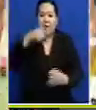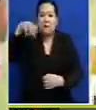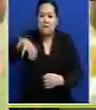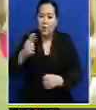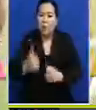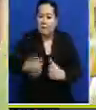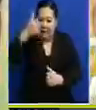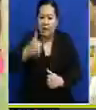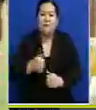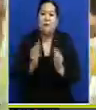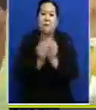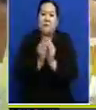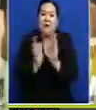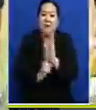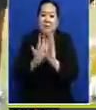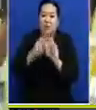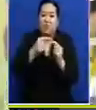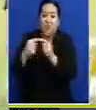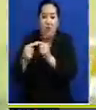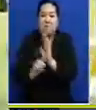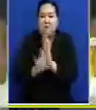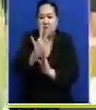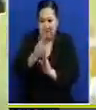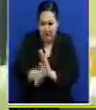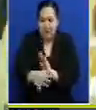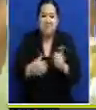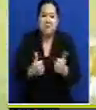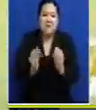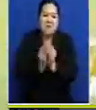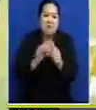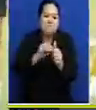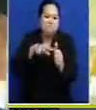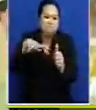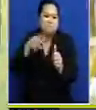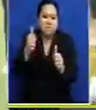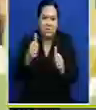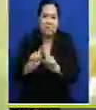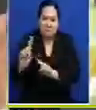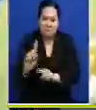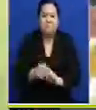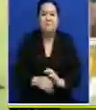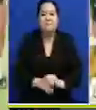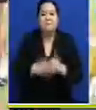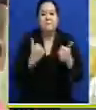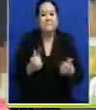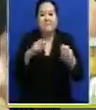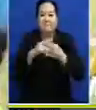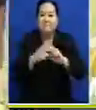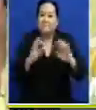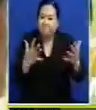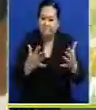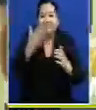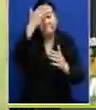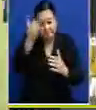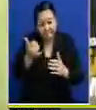2-1และเก็บชัยชนะเป็นนัดที่7ติดต่อกันแล้วพร้อมกับยึดบัลลังก์จากฝูงไว้อย่างเหนียวแน่นอีกทั้งวันนี้ไร้ปัญหาเรื่องของการจัดทั